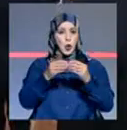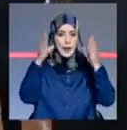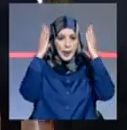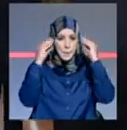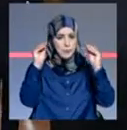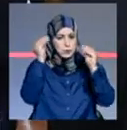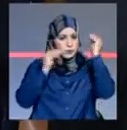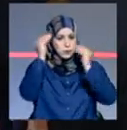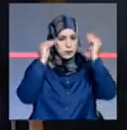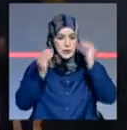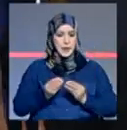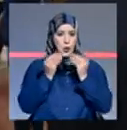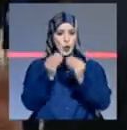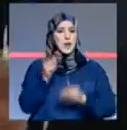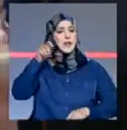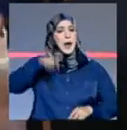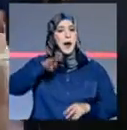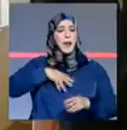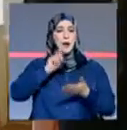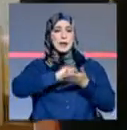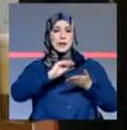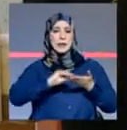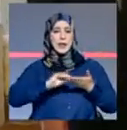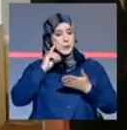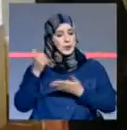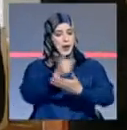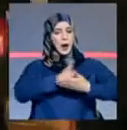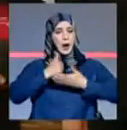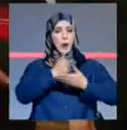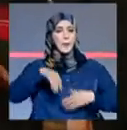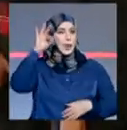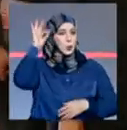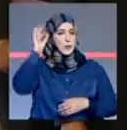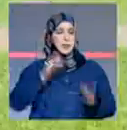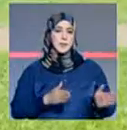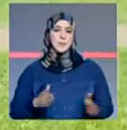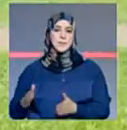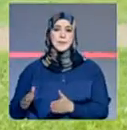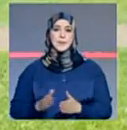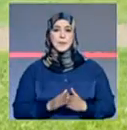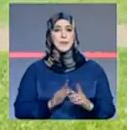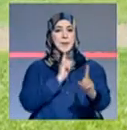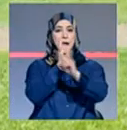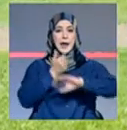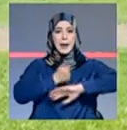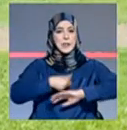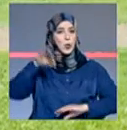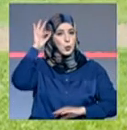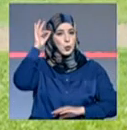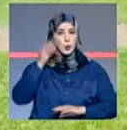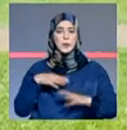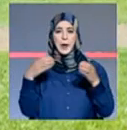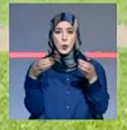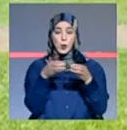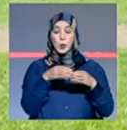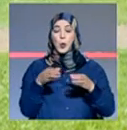القانونية وتجربتهم في مجال القضاء الإداري للتعاون مع الجانب التونسي. لقاء رئيس الجمهورية مع